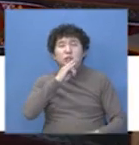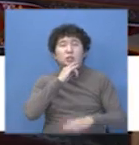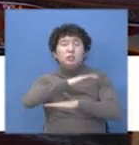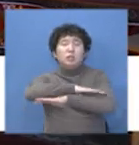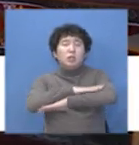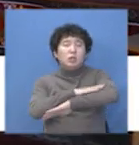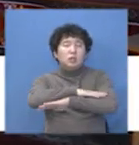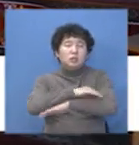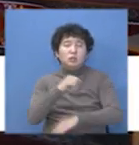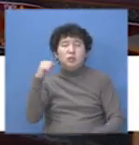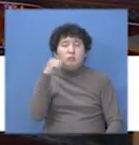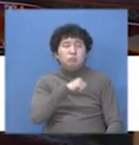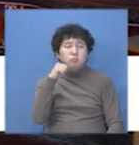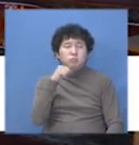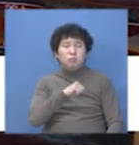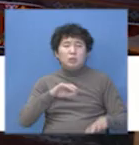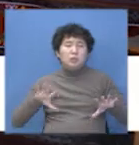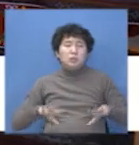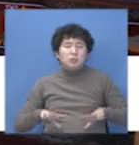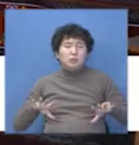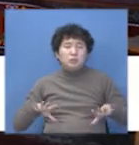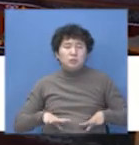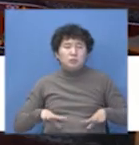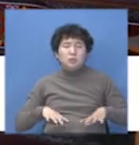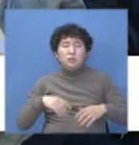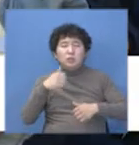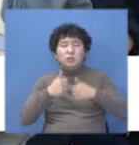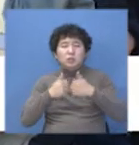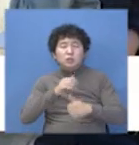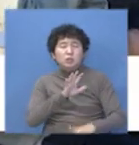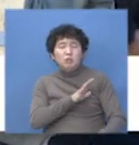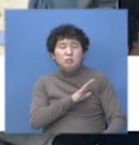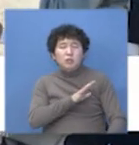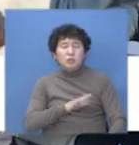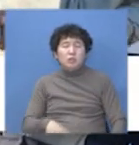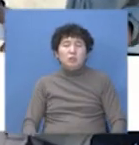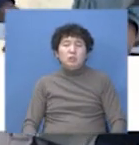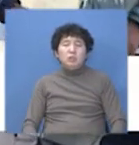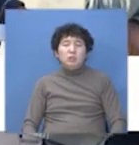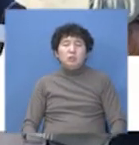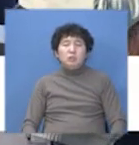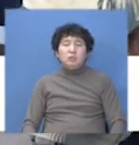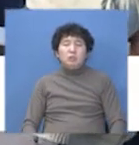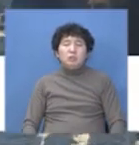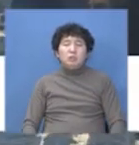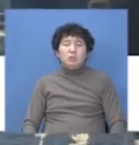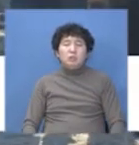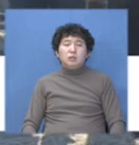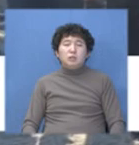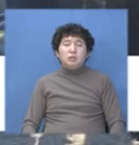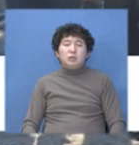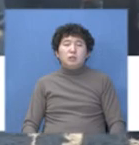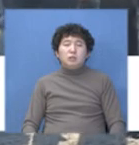күрес, кір көтеруден алаңда арнайы жер белгіленіп, төрешілер сайланған. Мерейтой халықаралық деңгейде өтті деуге де болады. Оған